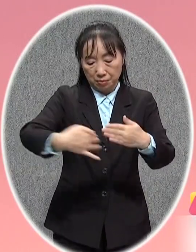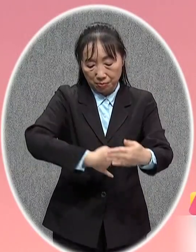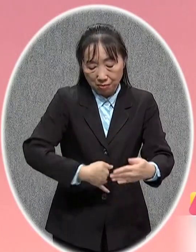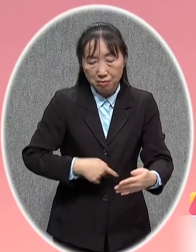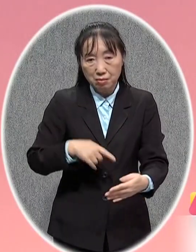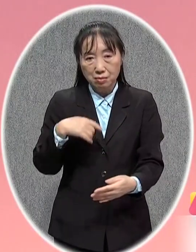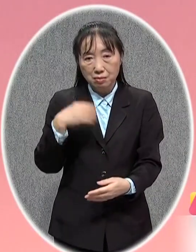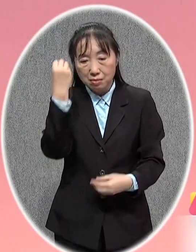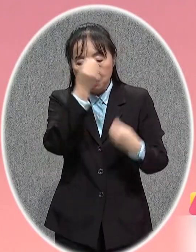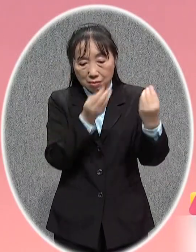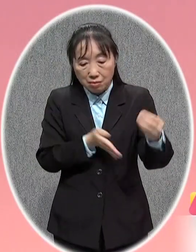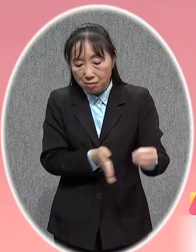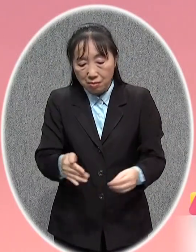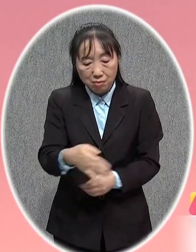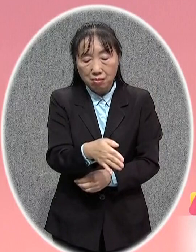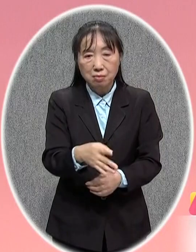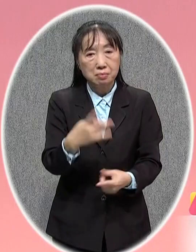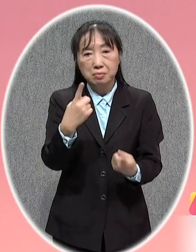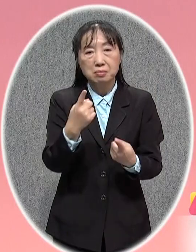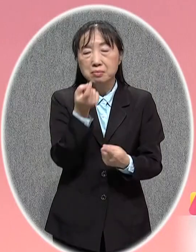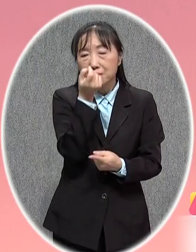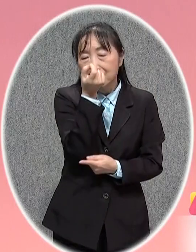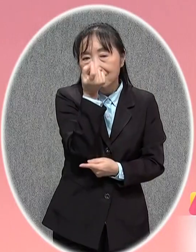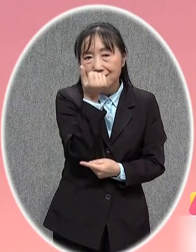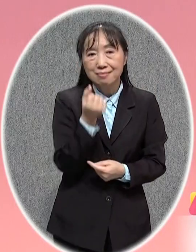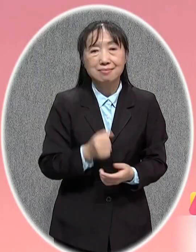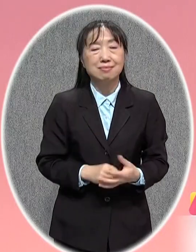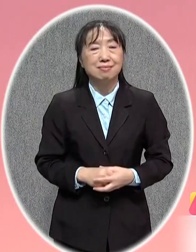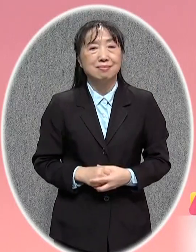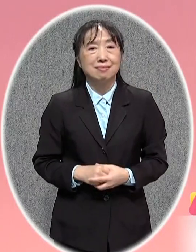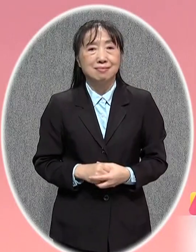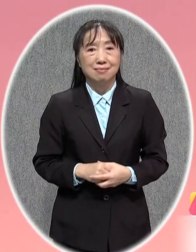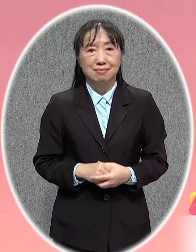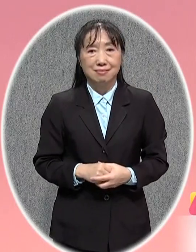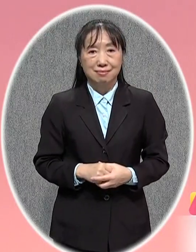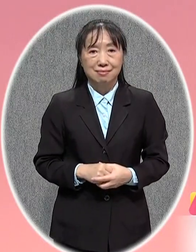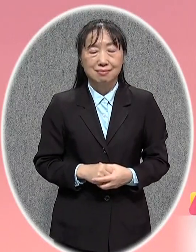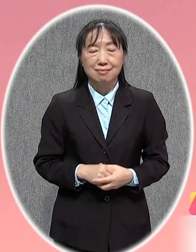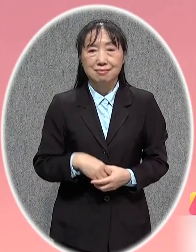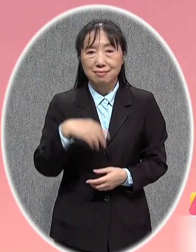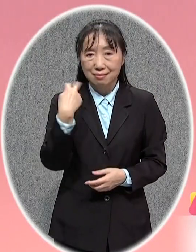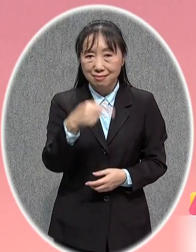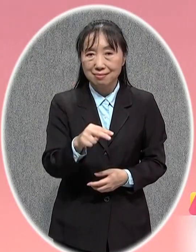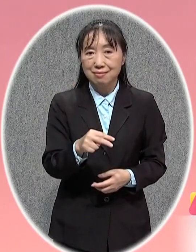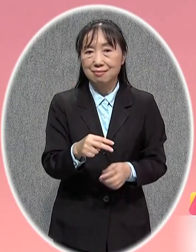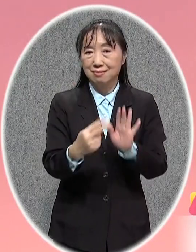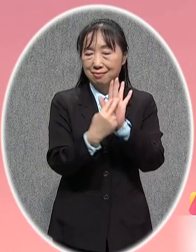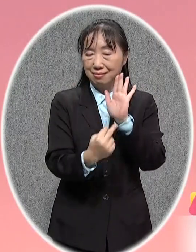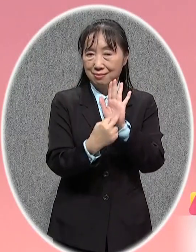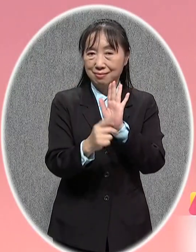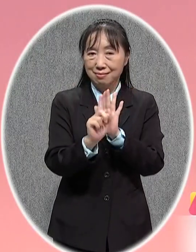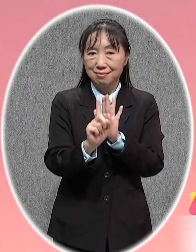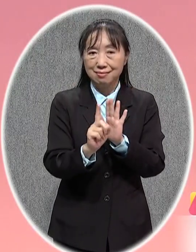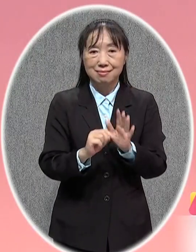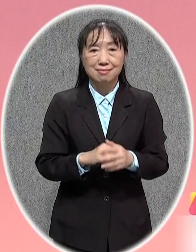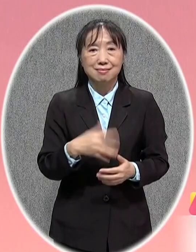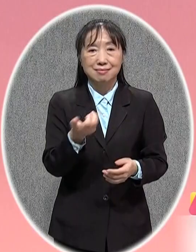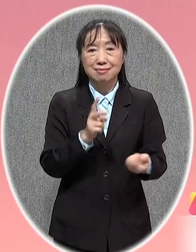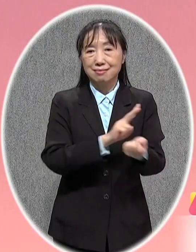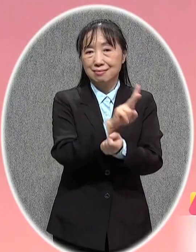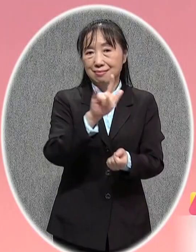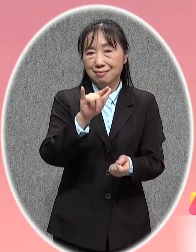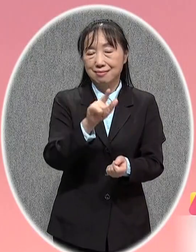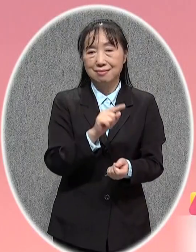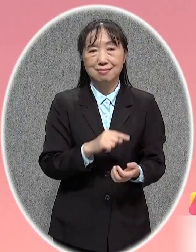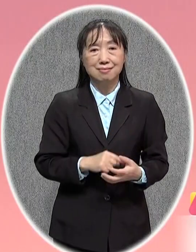能性，我相信一定是会小很多。再来我要特别强调的一点是，刚刚林老师